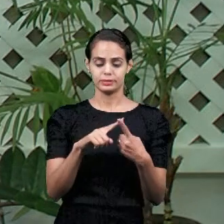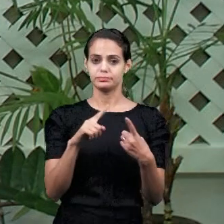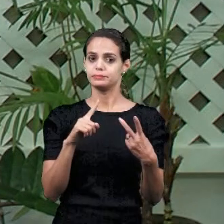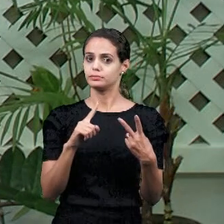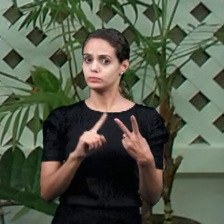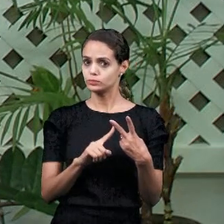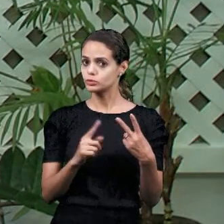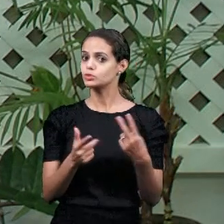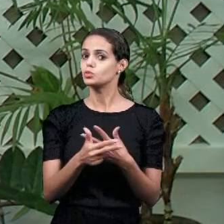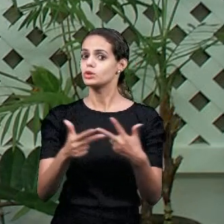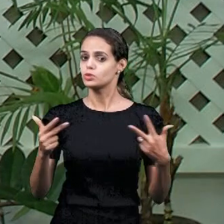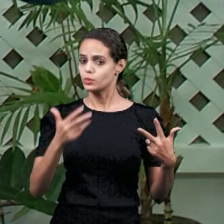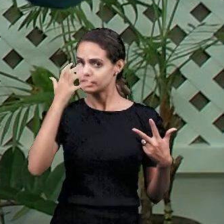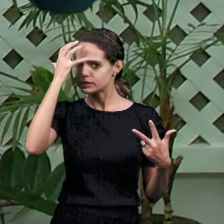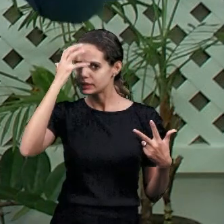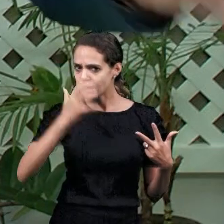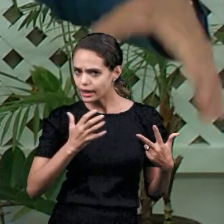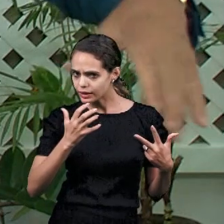la médication,